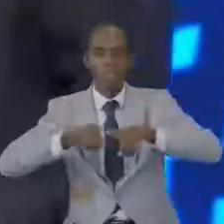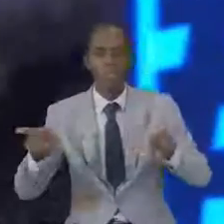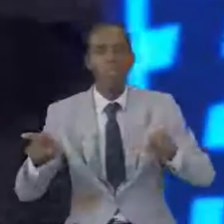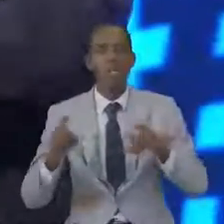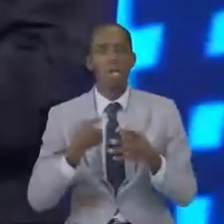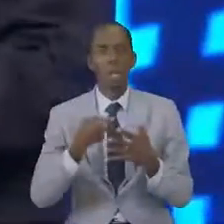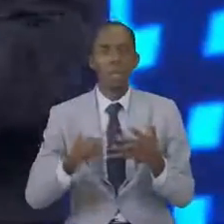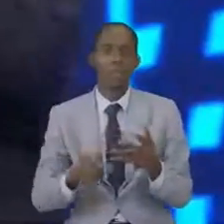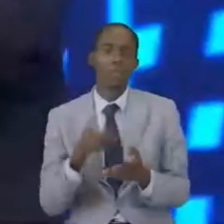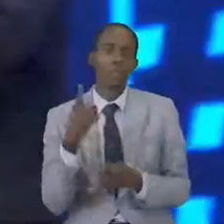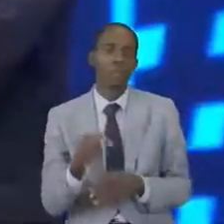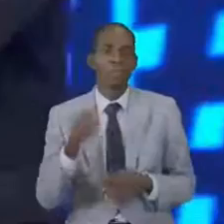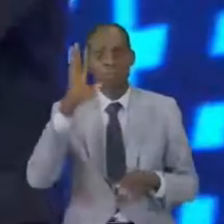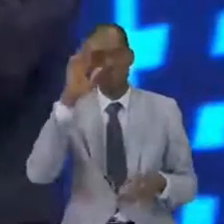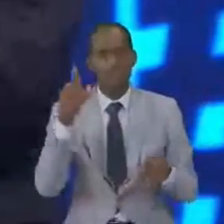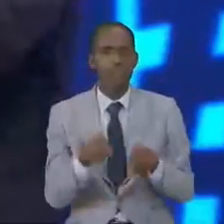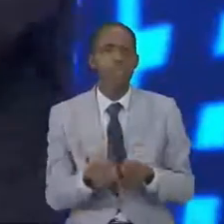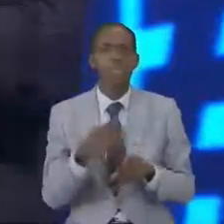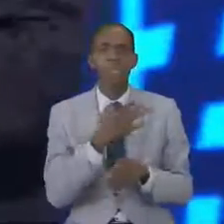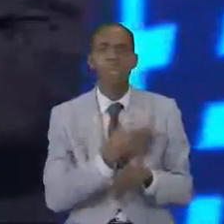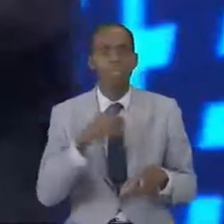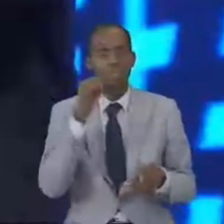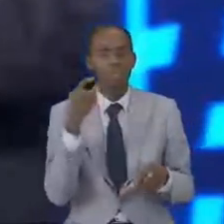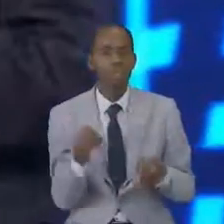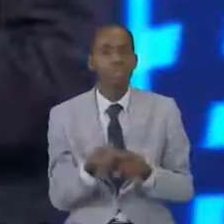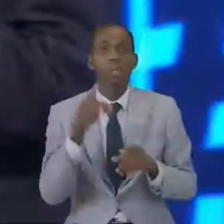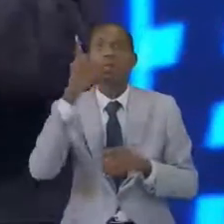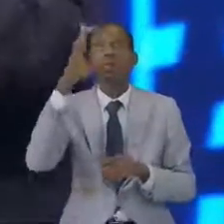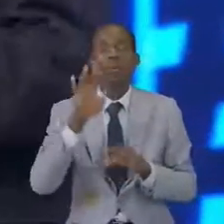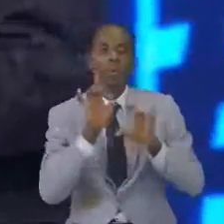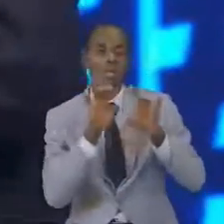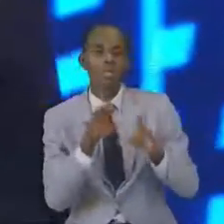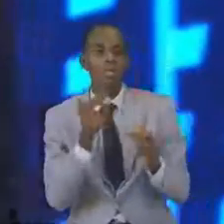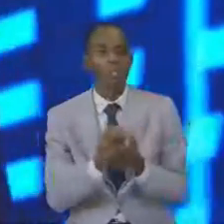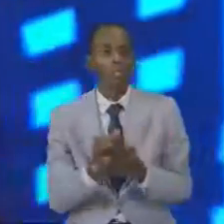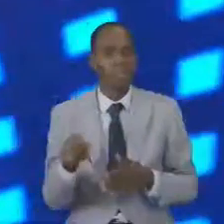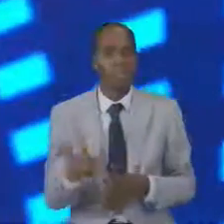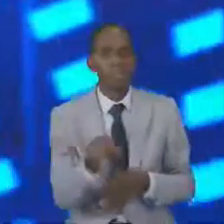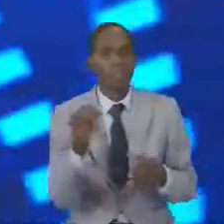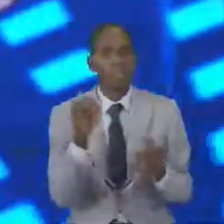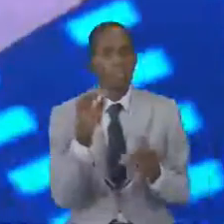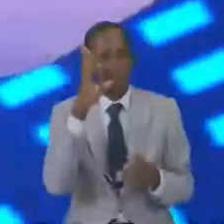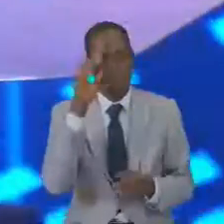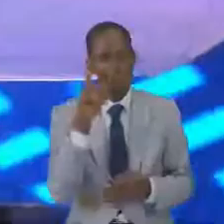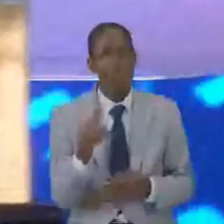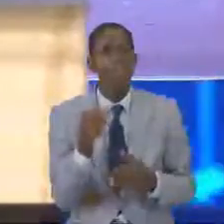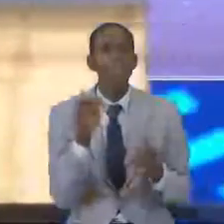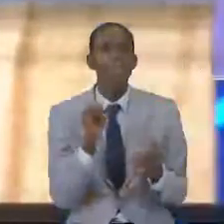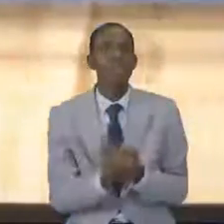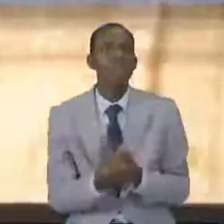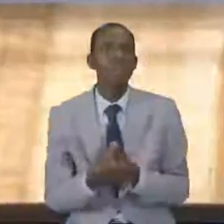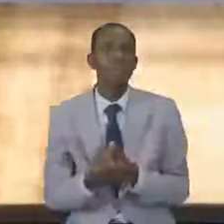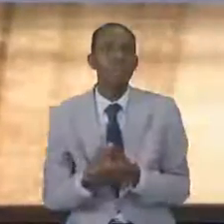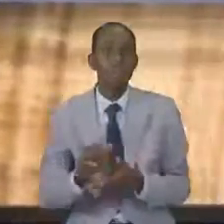parmi les frères Dieu est cela et celui qui s'aime la discorde